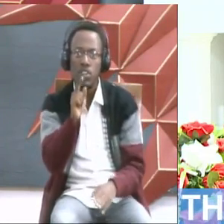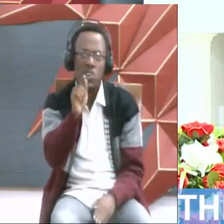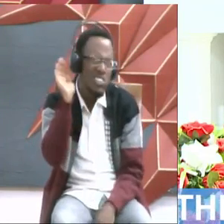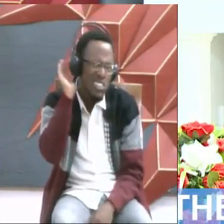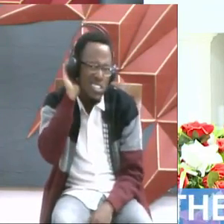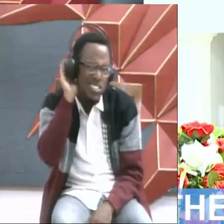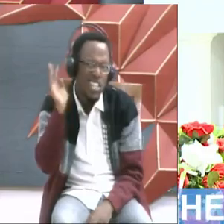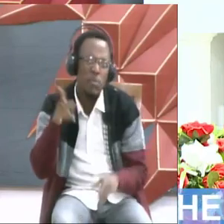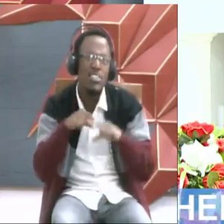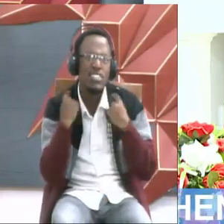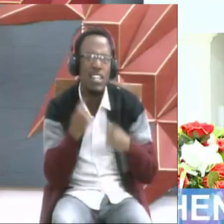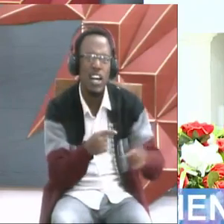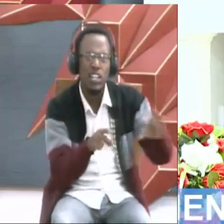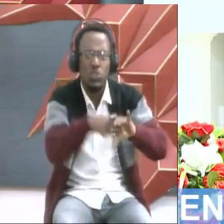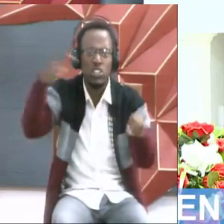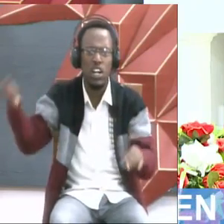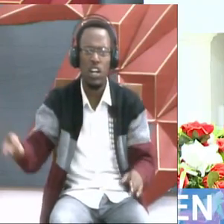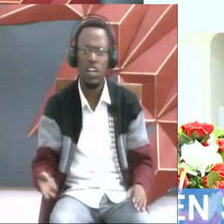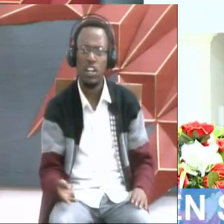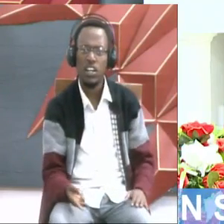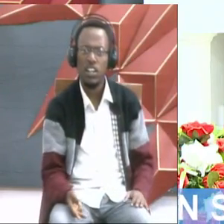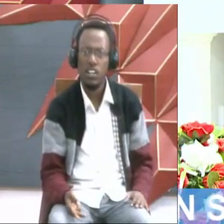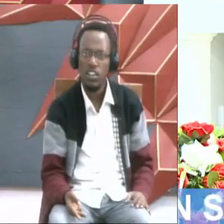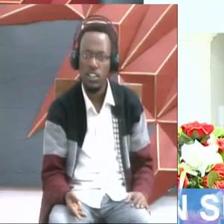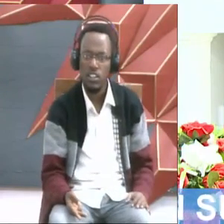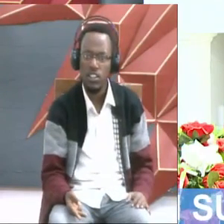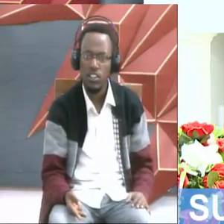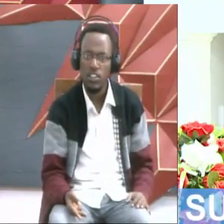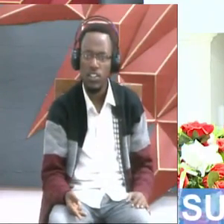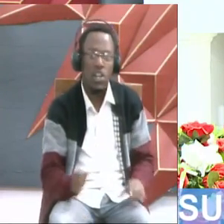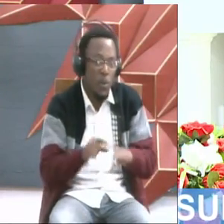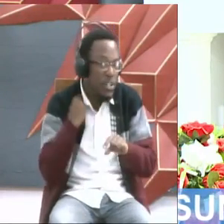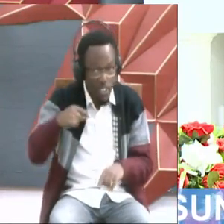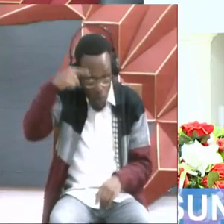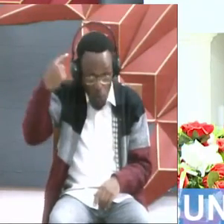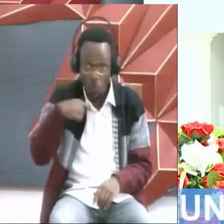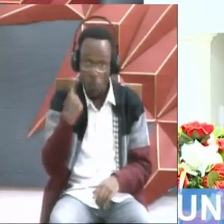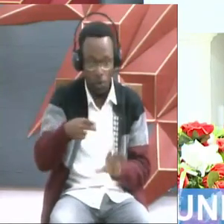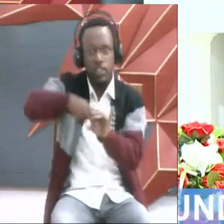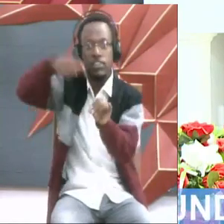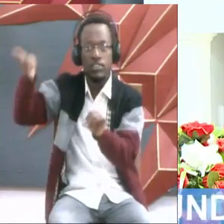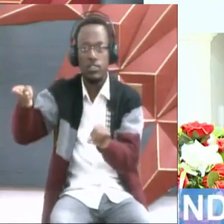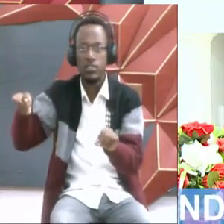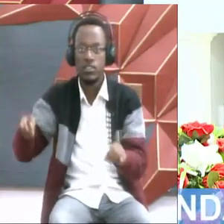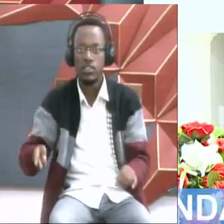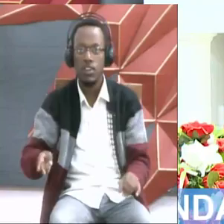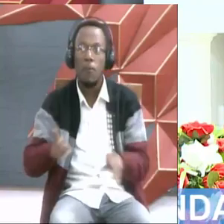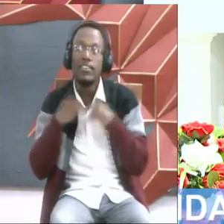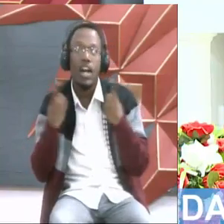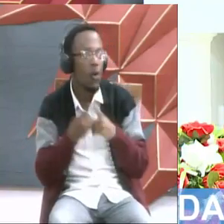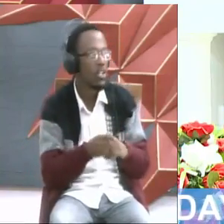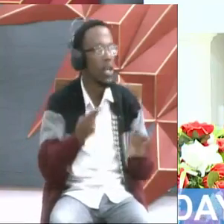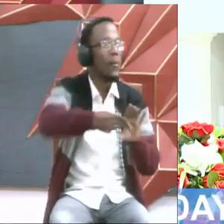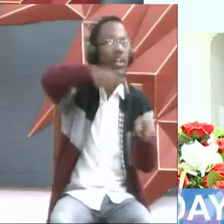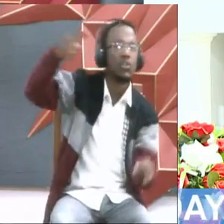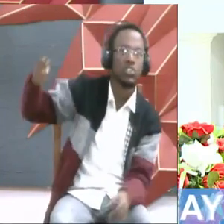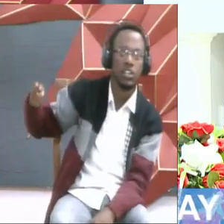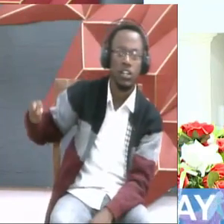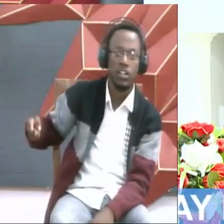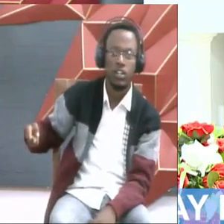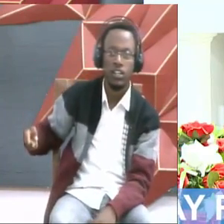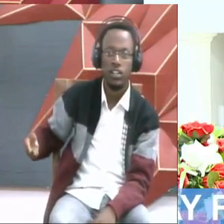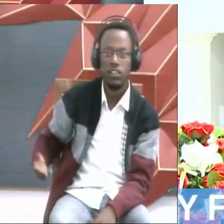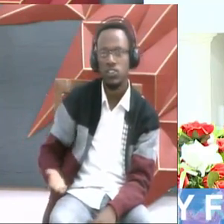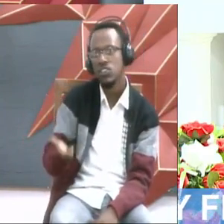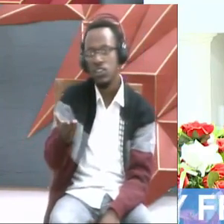Est-ce que vous avez entendu que c'est le pasteur qui enlève cela? Est-ce que vous avez écouté cela? Est-ce que vous avez entendu que c'est le